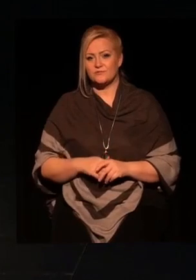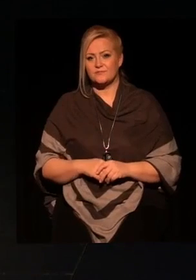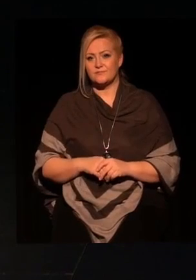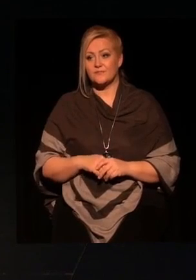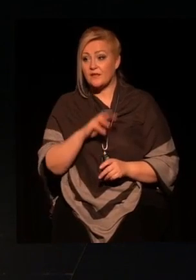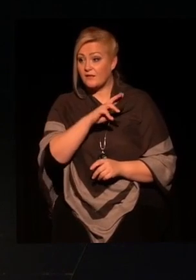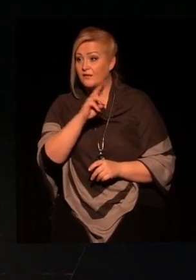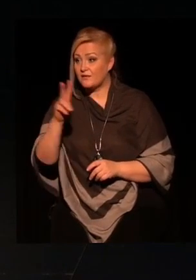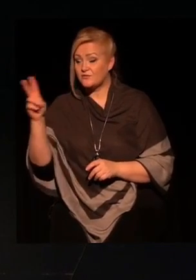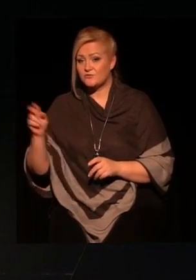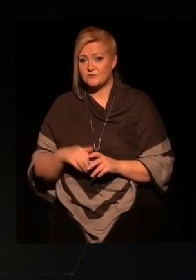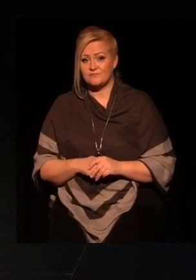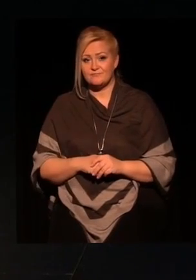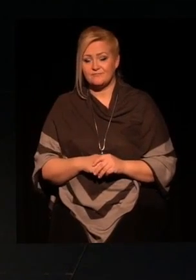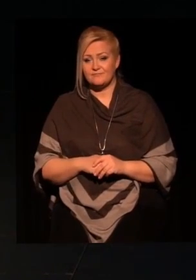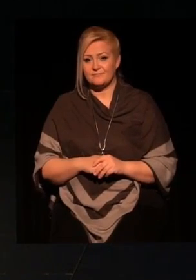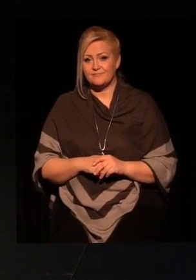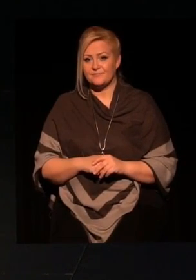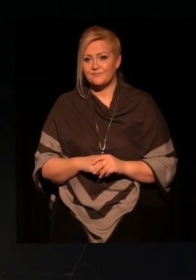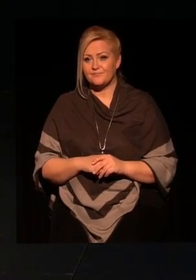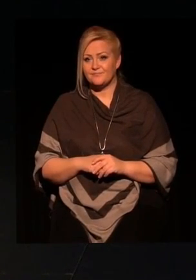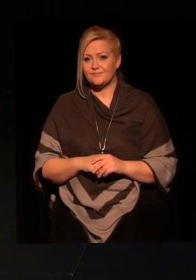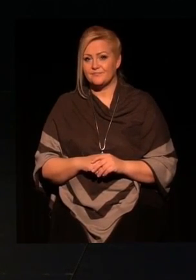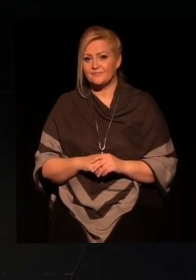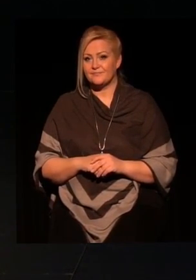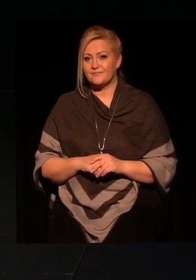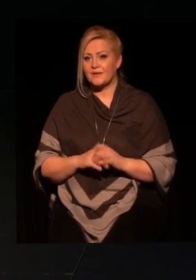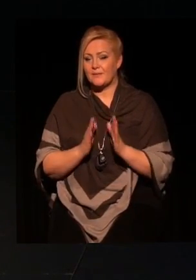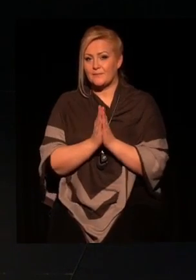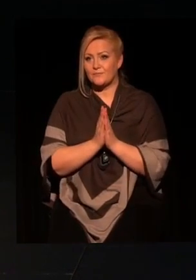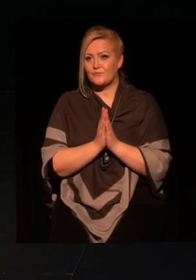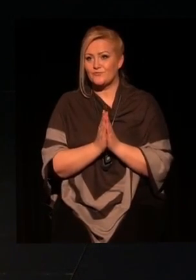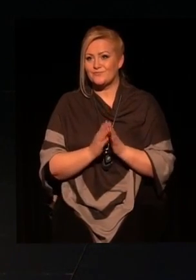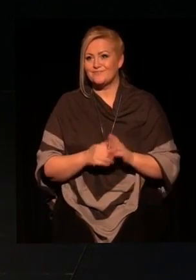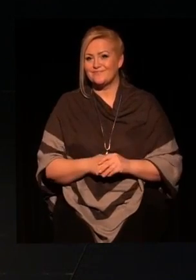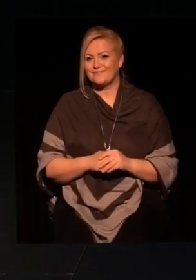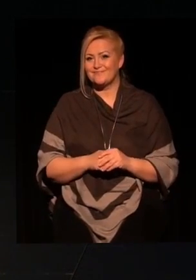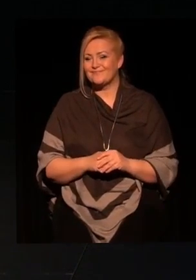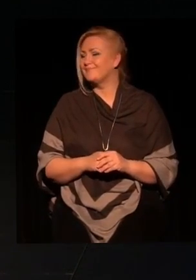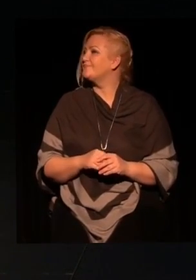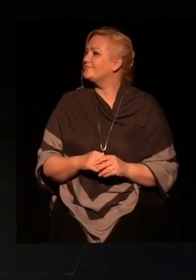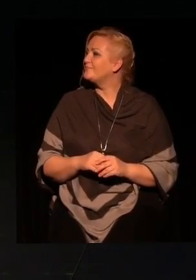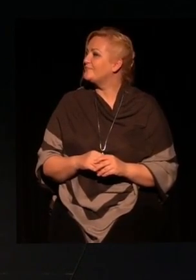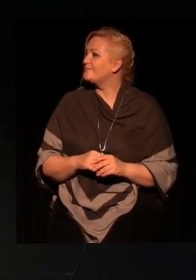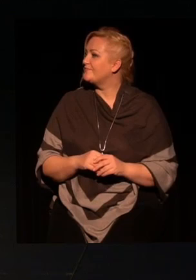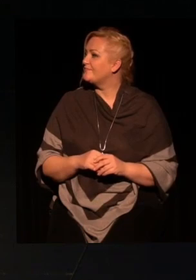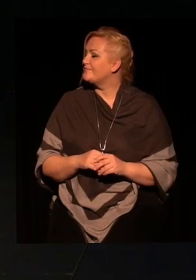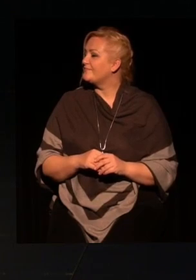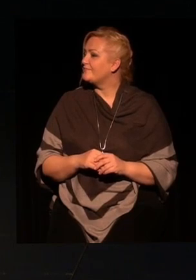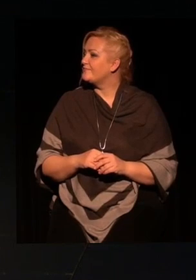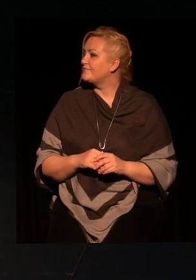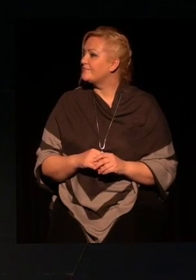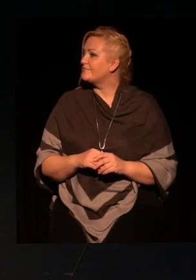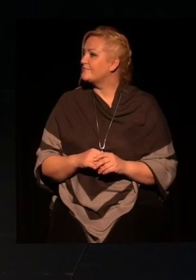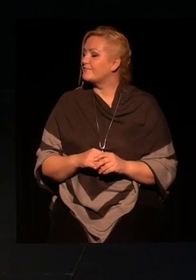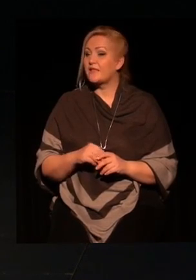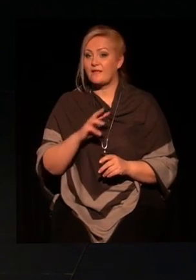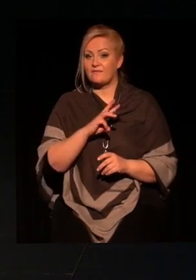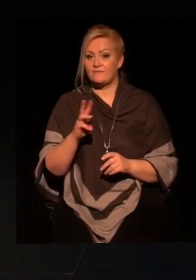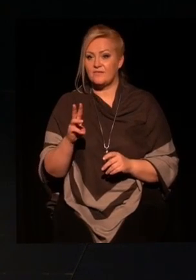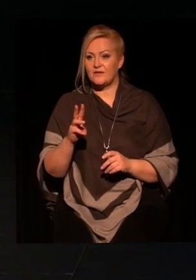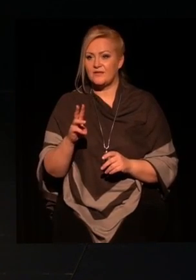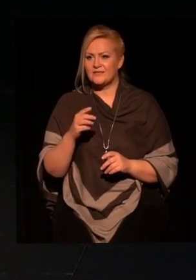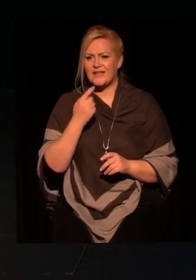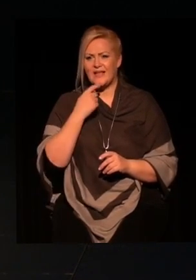samo wy wszyscy. I proszę was o jedno tylko, tak już kończymy, żebyście nie szukali